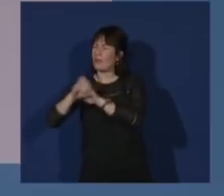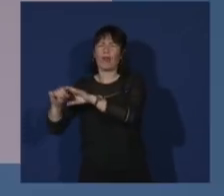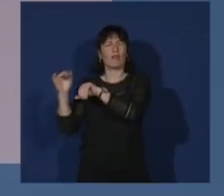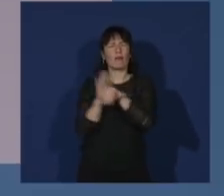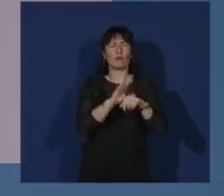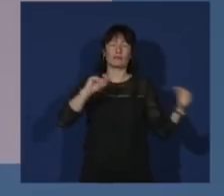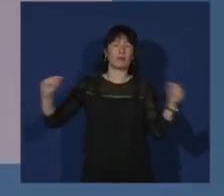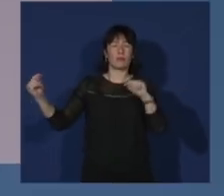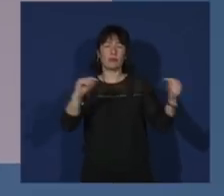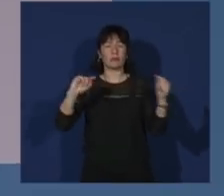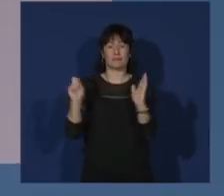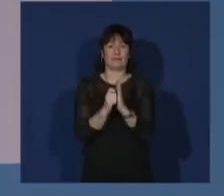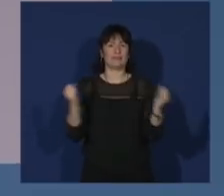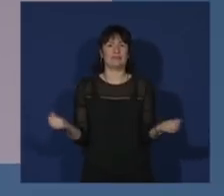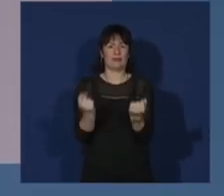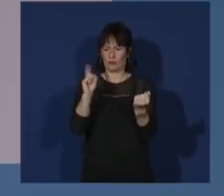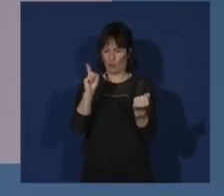ces phases d'élection. Et